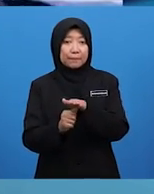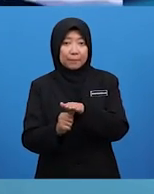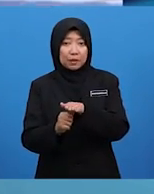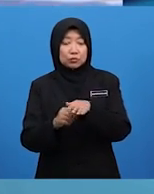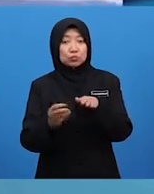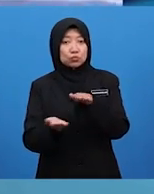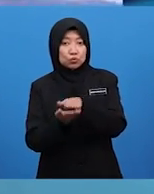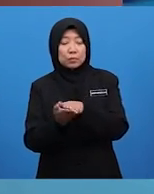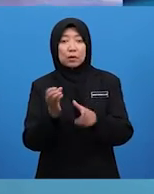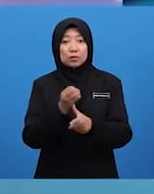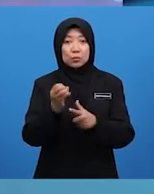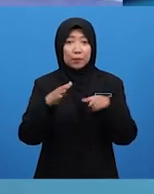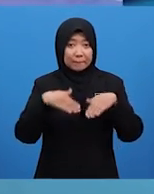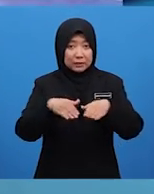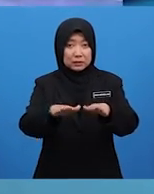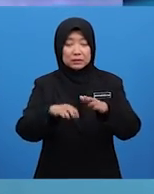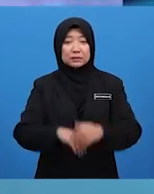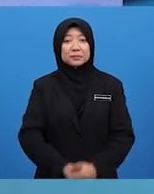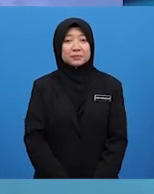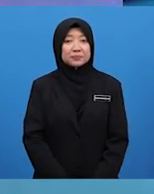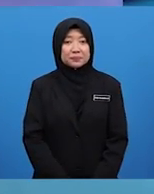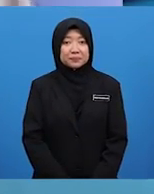atau jahit mesin.